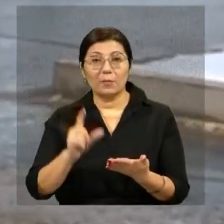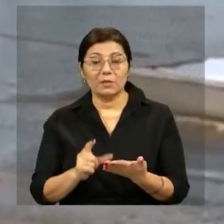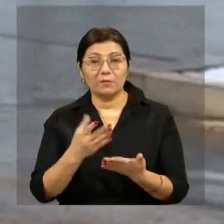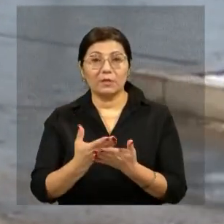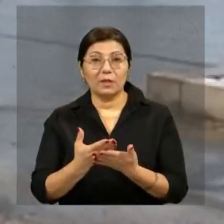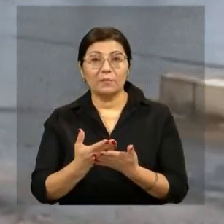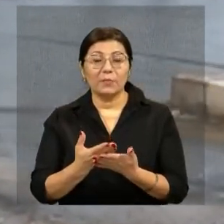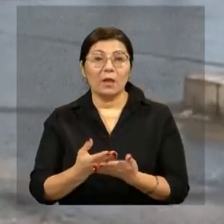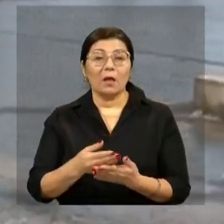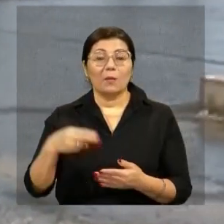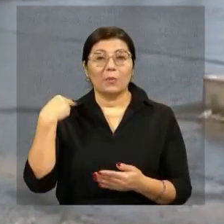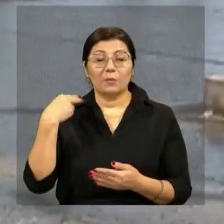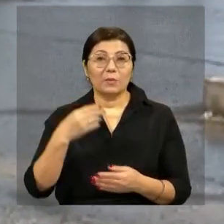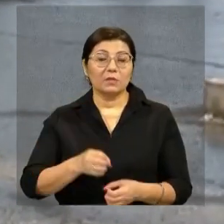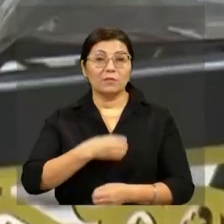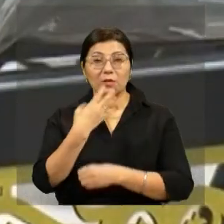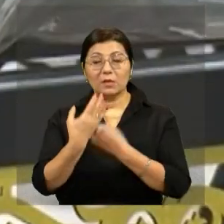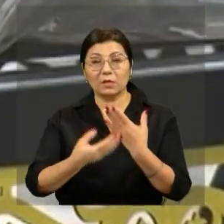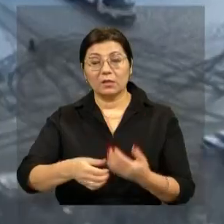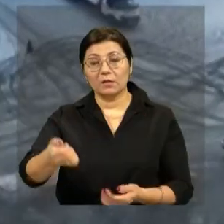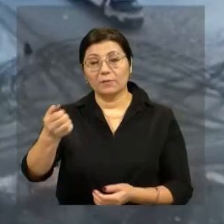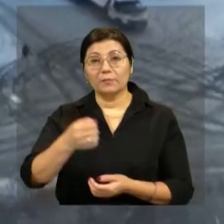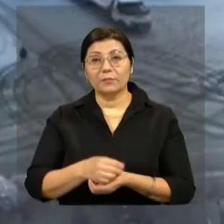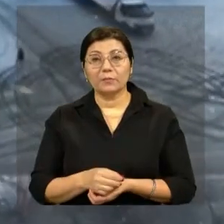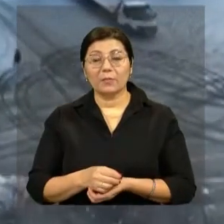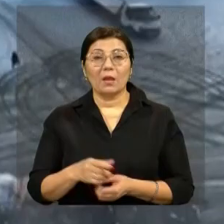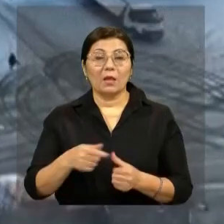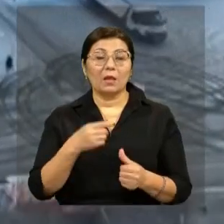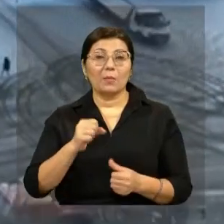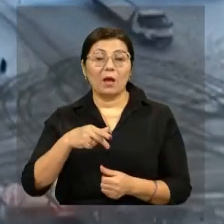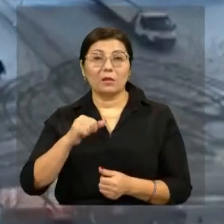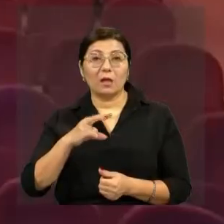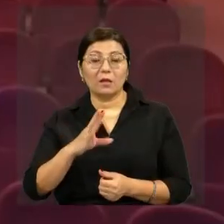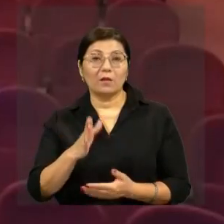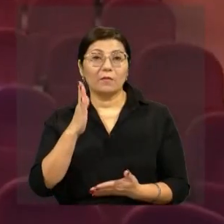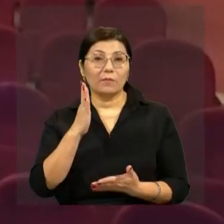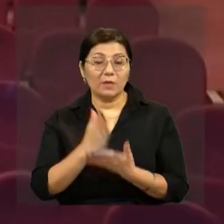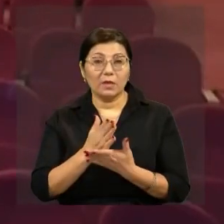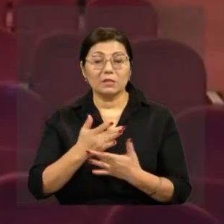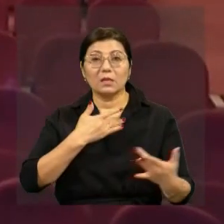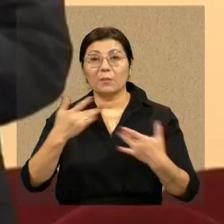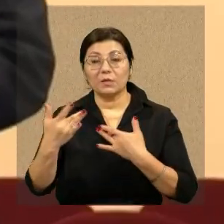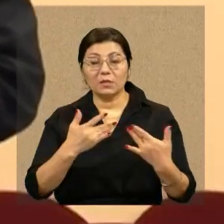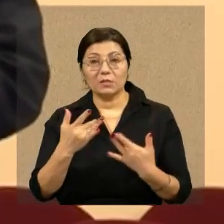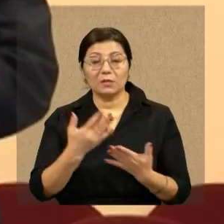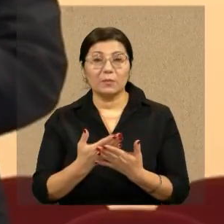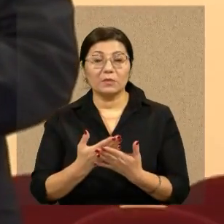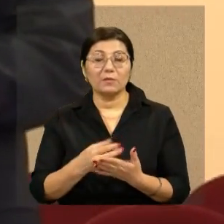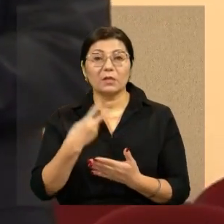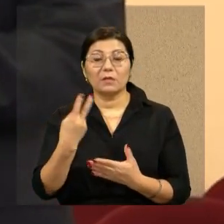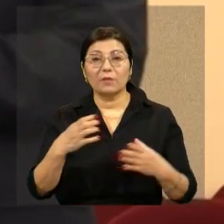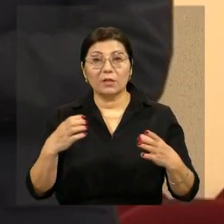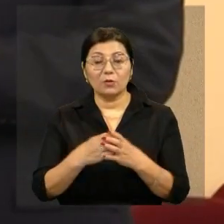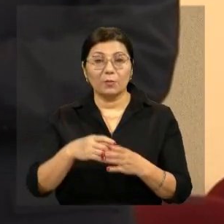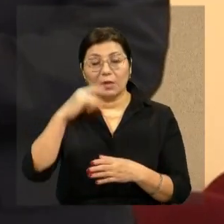значительный вклад в искусство, президент возложил цветы и почтил память. Имя Ахтанова присвоено единственному в Актобе драматическому театру. В здании находятся 2 труппы –